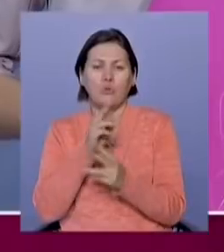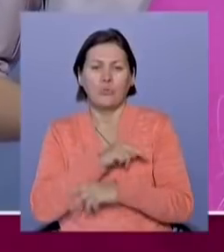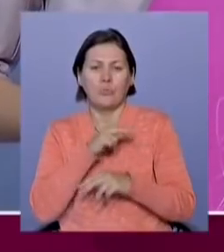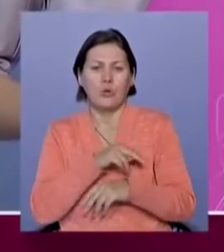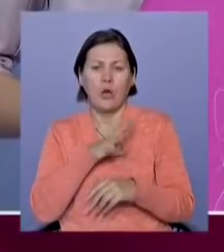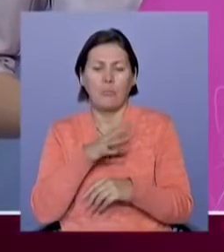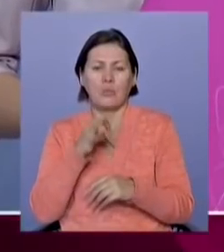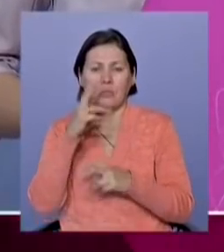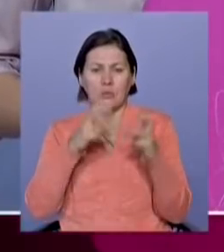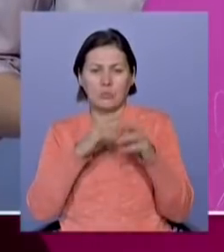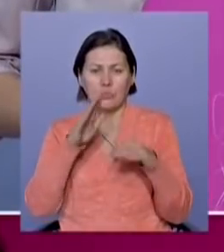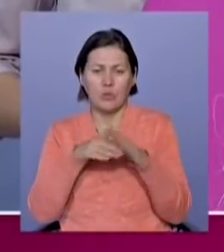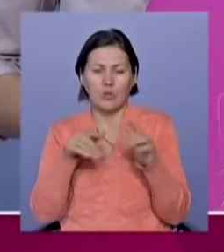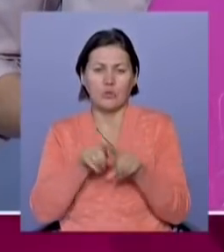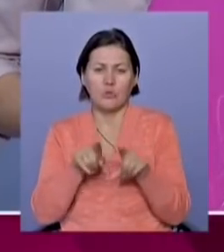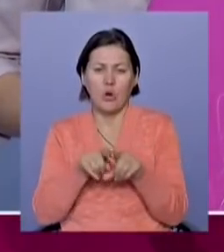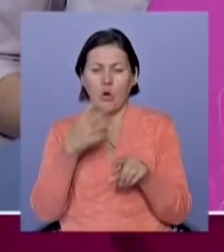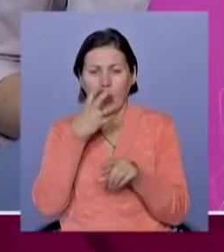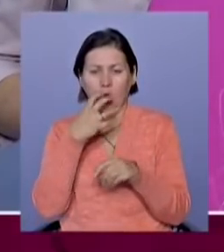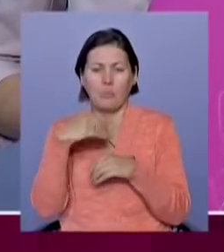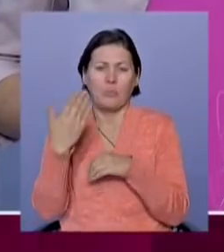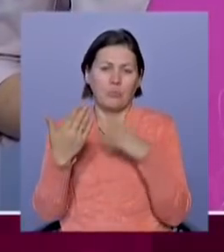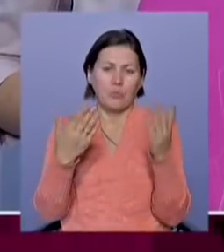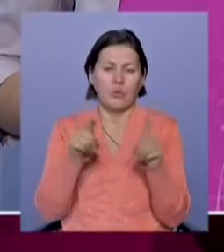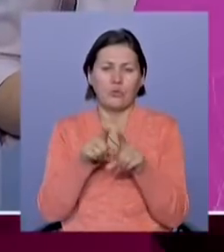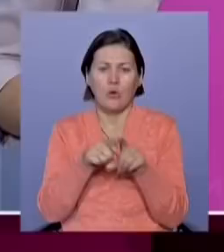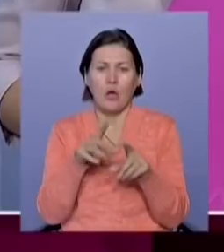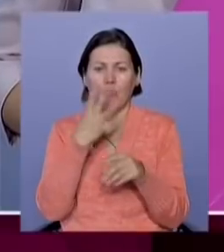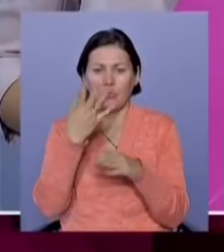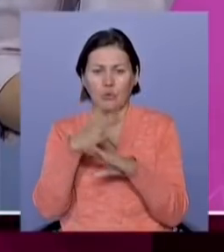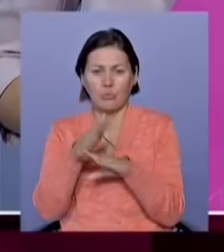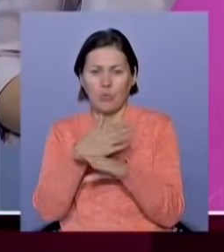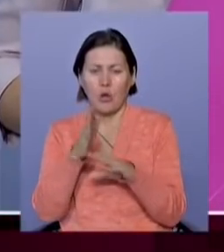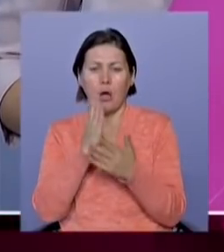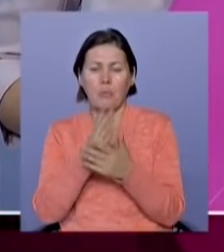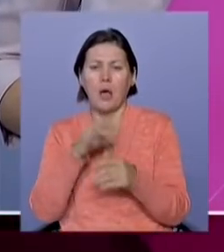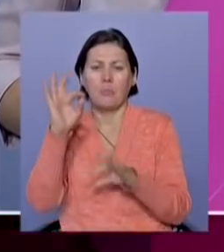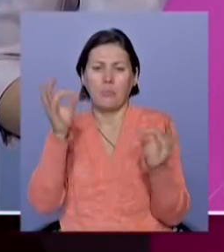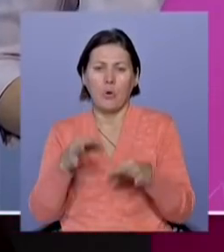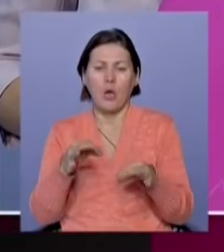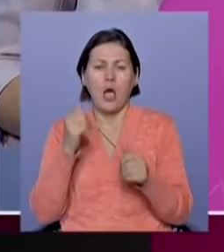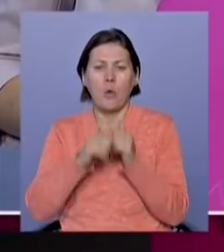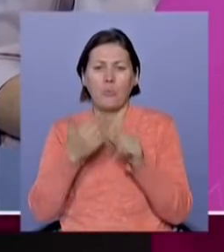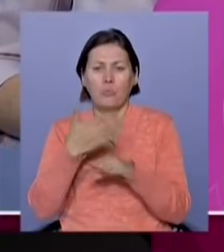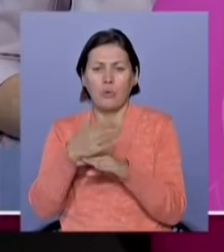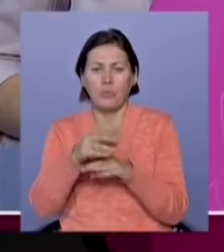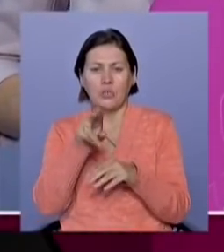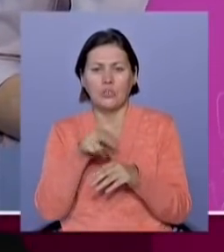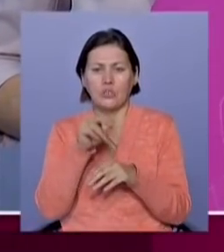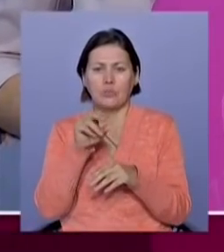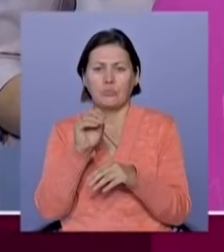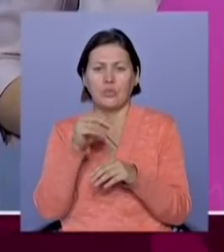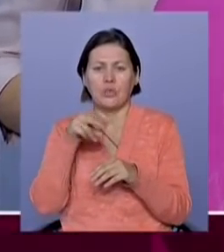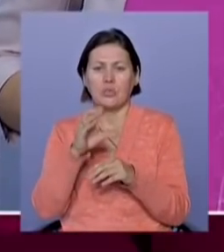10 подстанция оңтүстік, солтүстік, батыс және шығыс аймақ болып 4-ке бөлінеді. Жедел жәрдемнің әр көлігіне GPS жүйесі